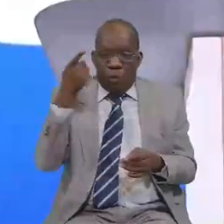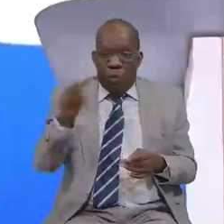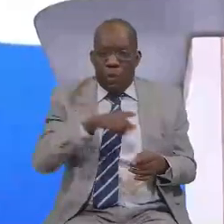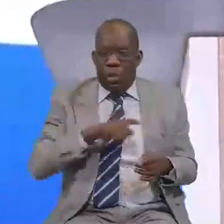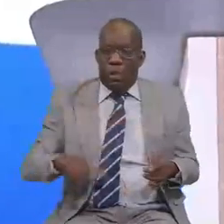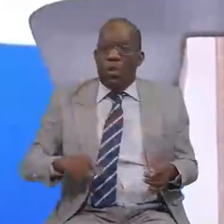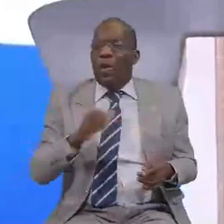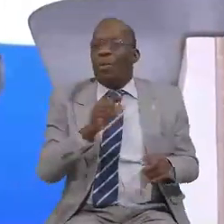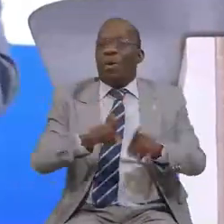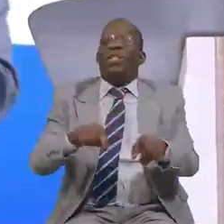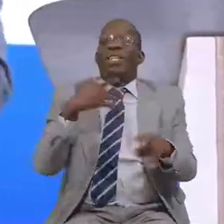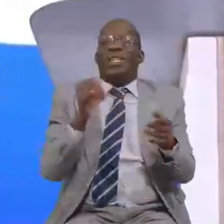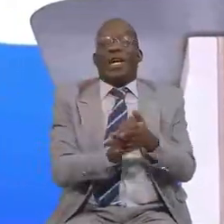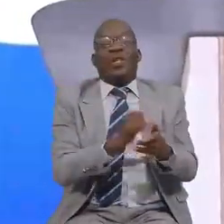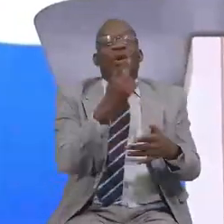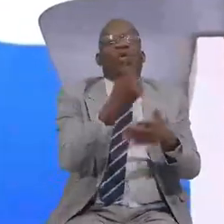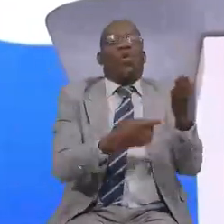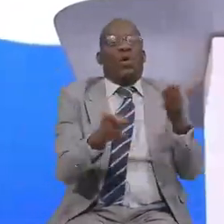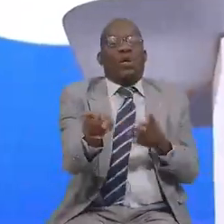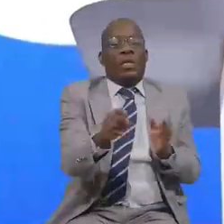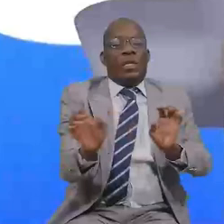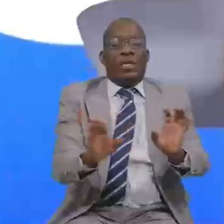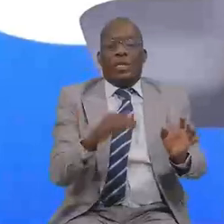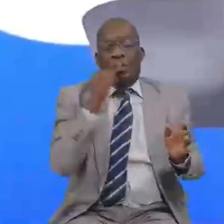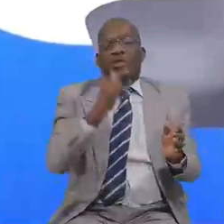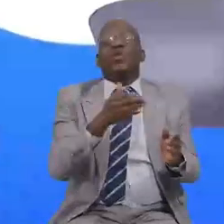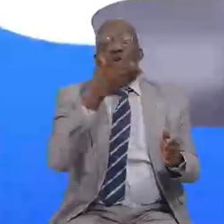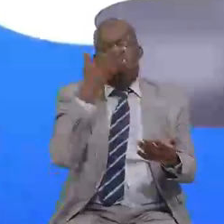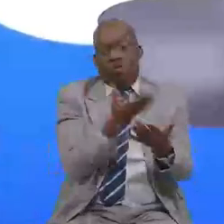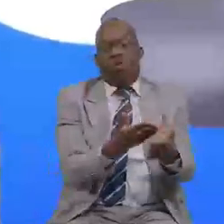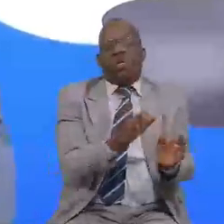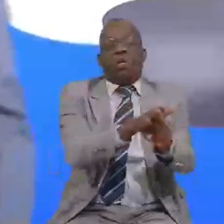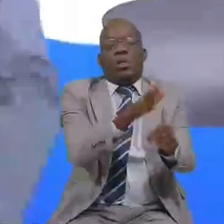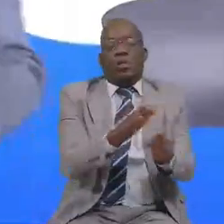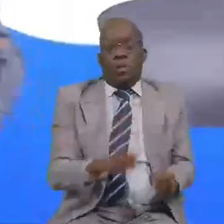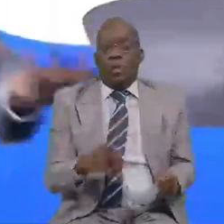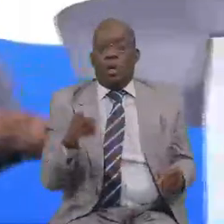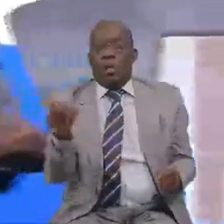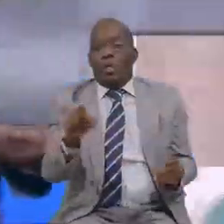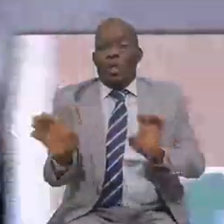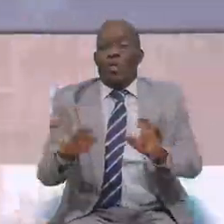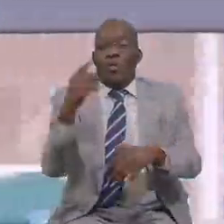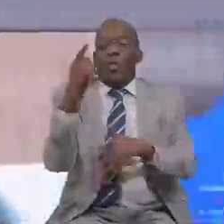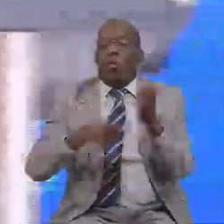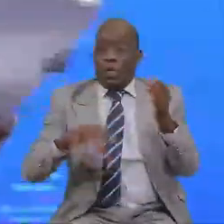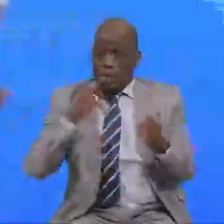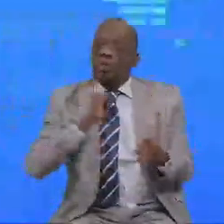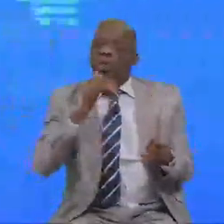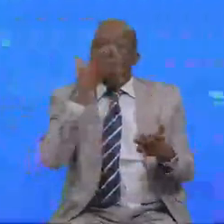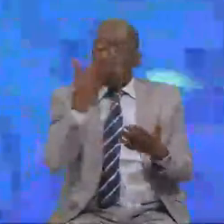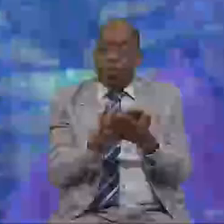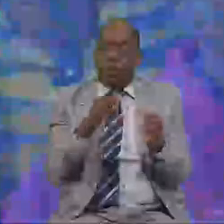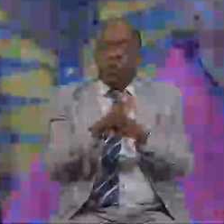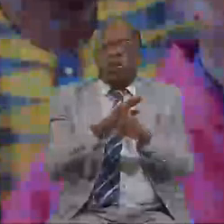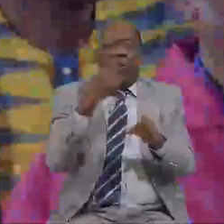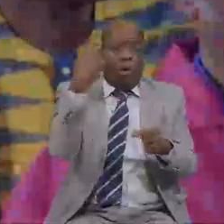assez bon. Plusieurs, en réalité, font ce qui n'est pas assez bon, même pour le monde. Par exemple, nous avons des enseignants